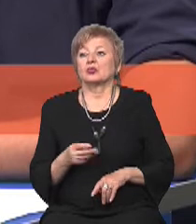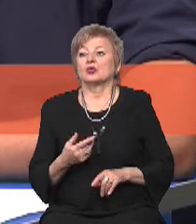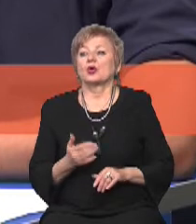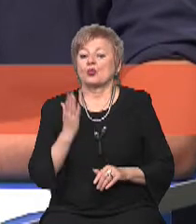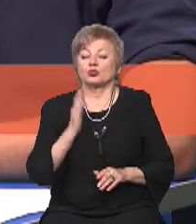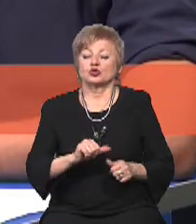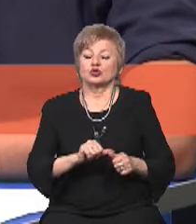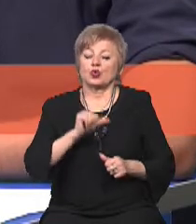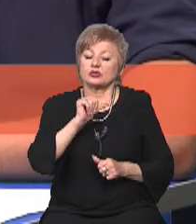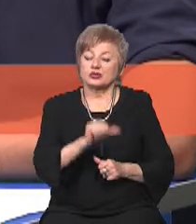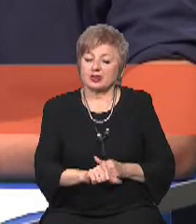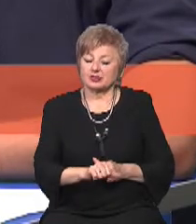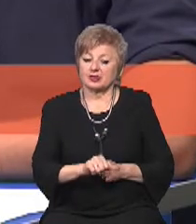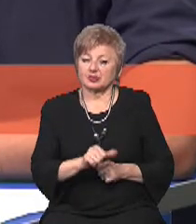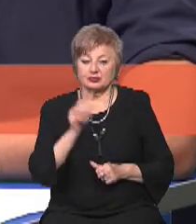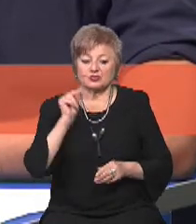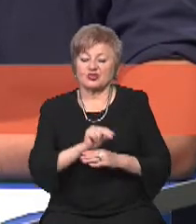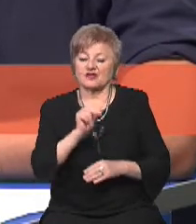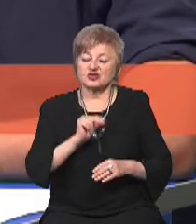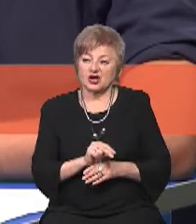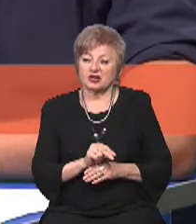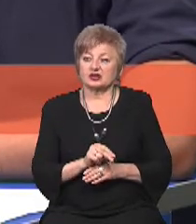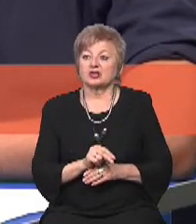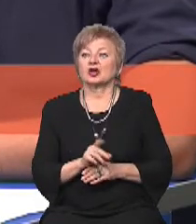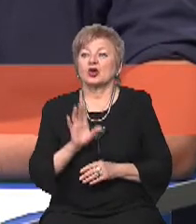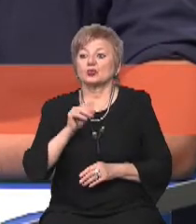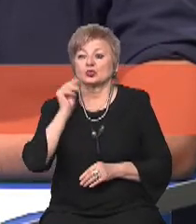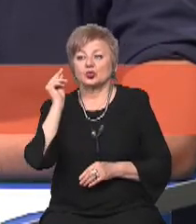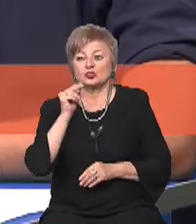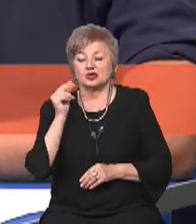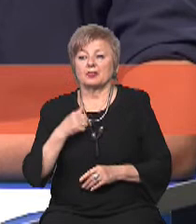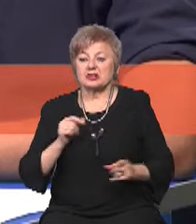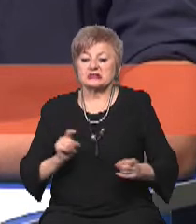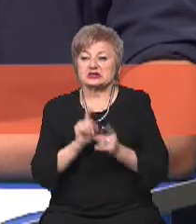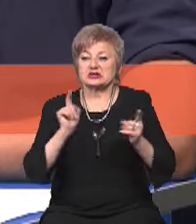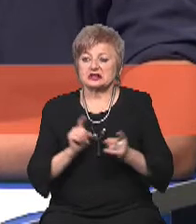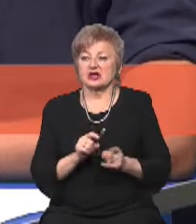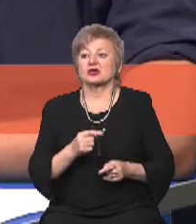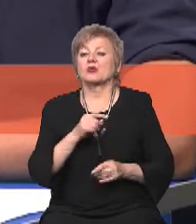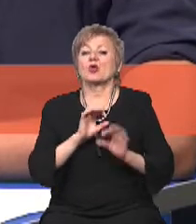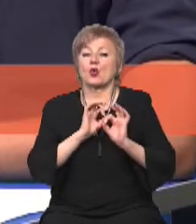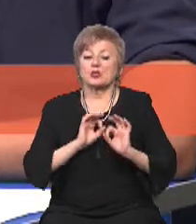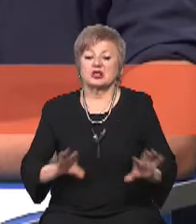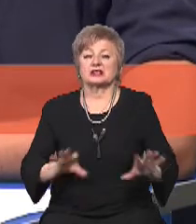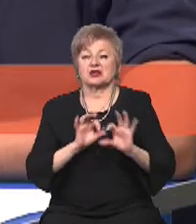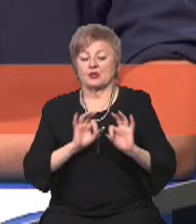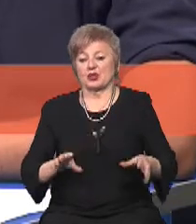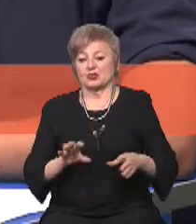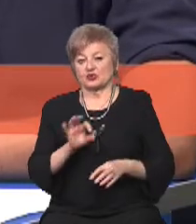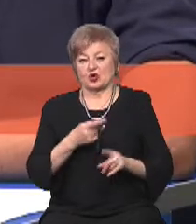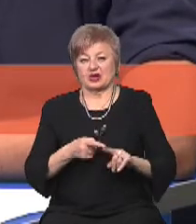буде окреме навчання. Тому що дуже часто ми зіткаємося з тим, що скільки ми не пояснюємо щодо проблем, до